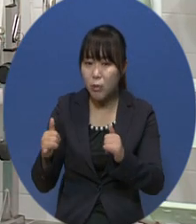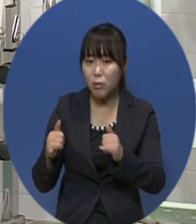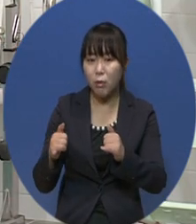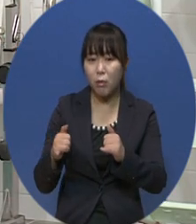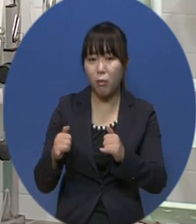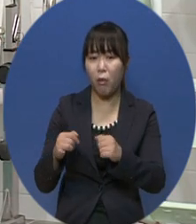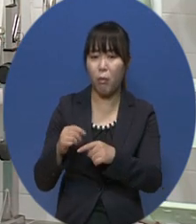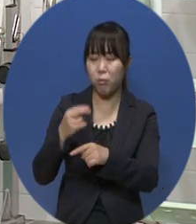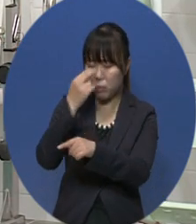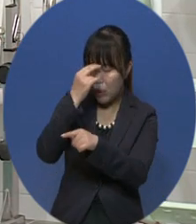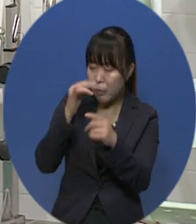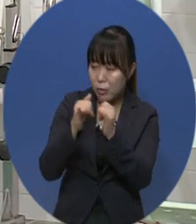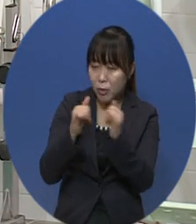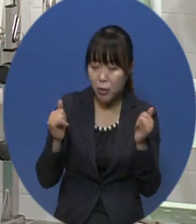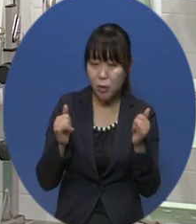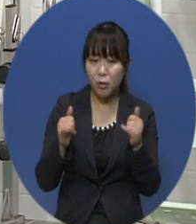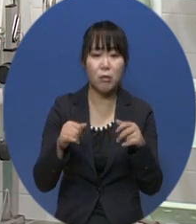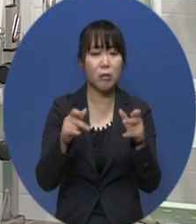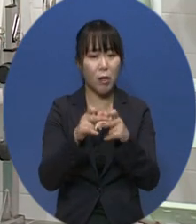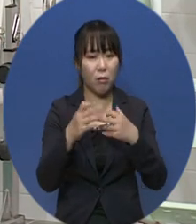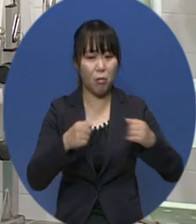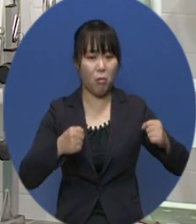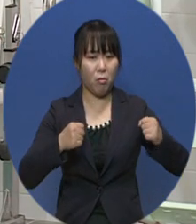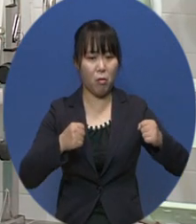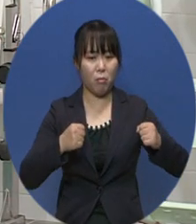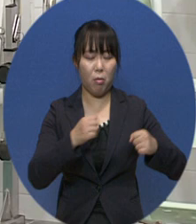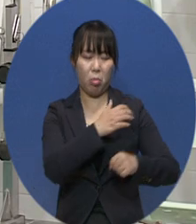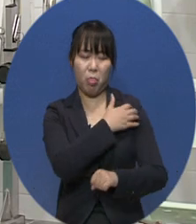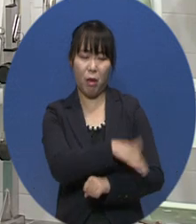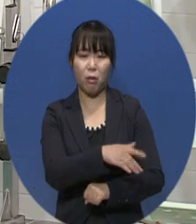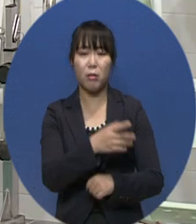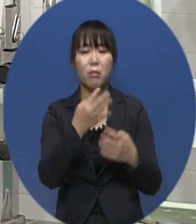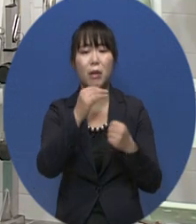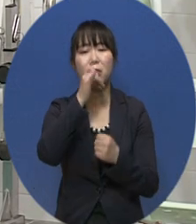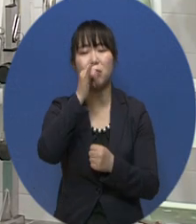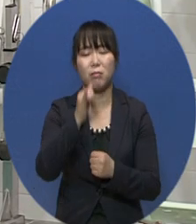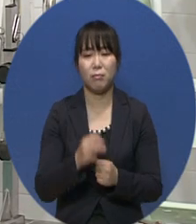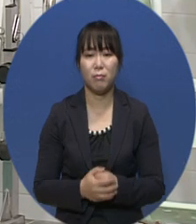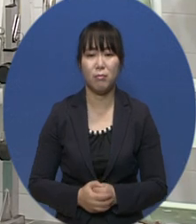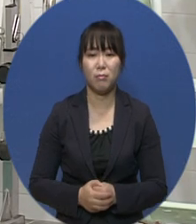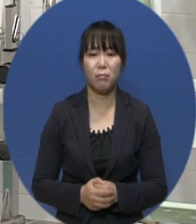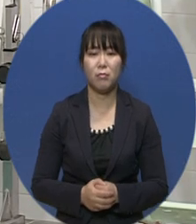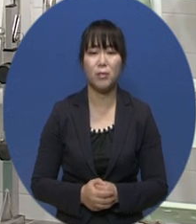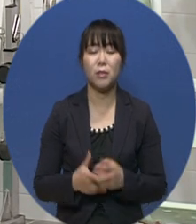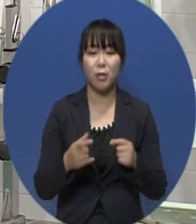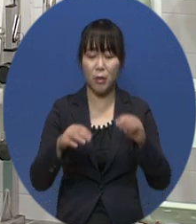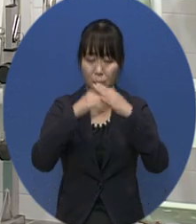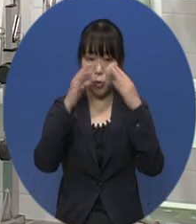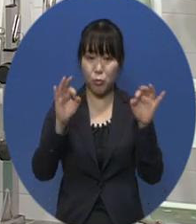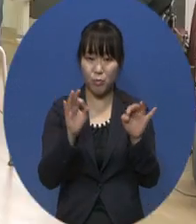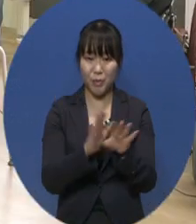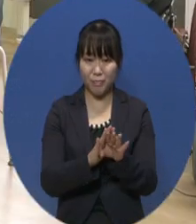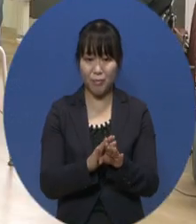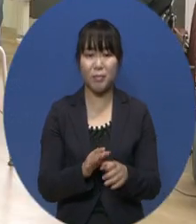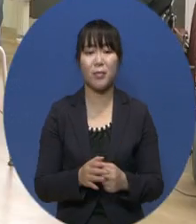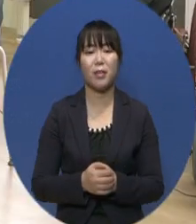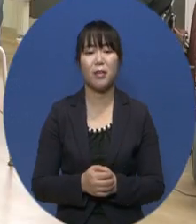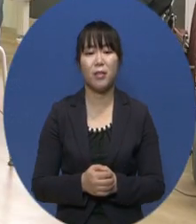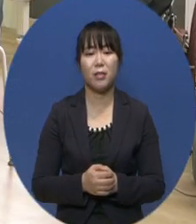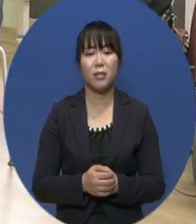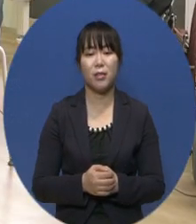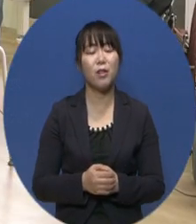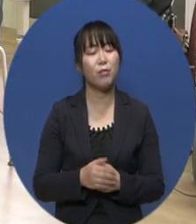네. 뭐랄까 장애인들의 건강에 방치가 됐던 경우가 있었거든요. 네. 이제 네. 그런 부분들이 이제 없어지는 거네요. 네, 그런 게 이제